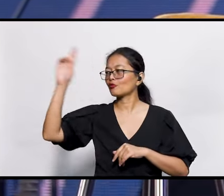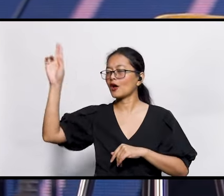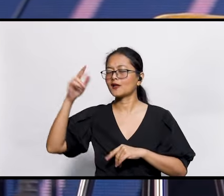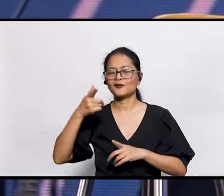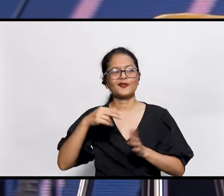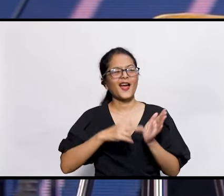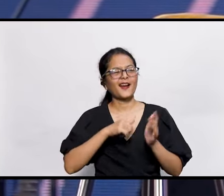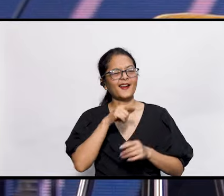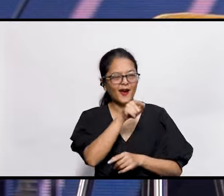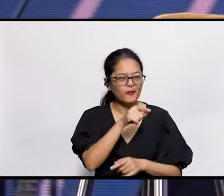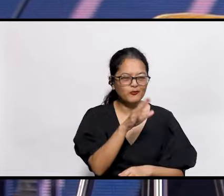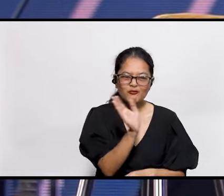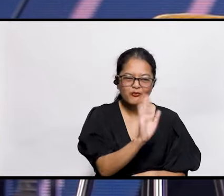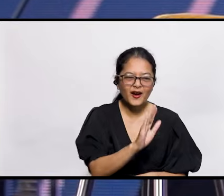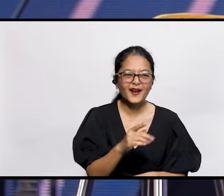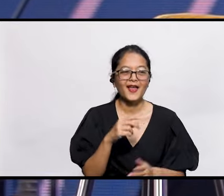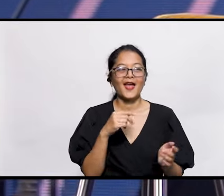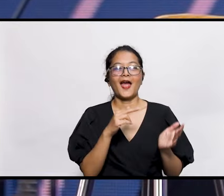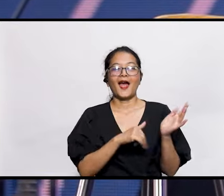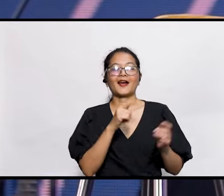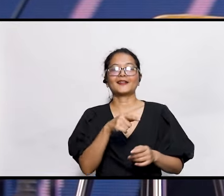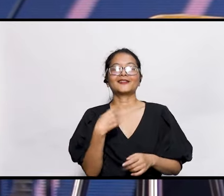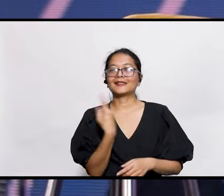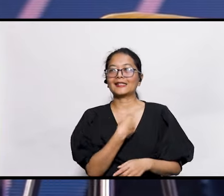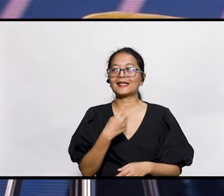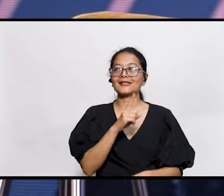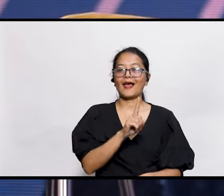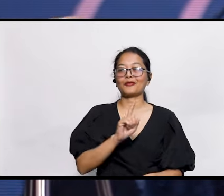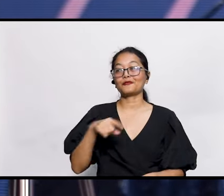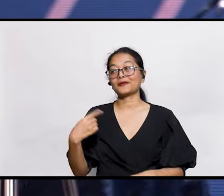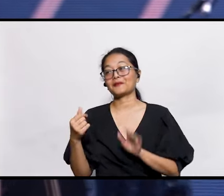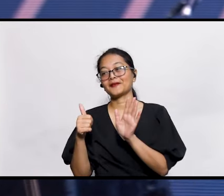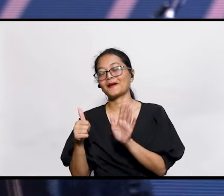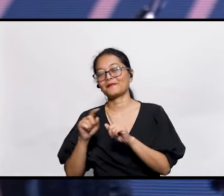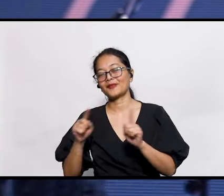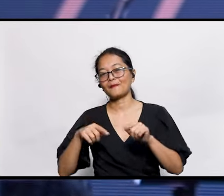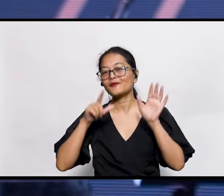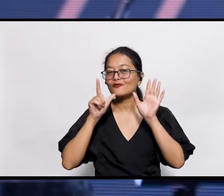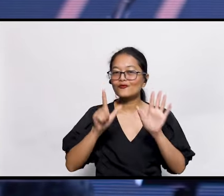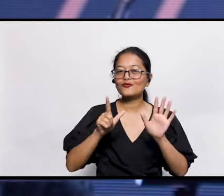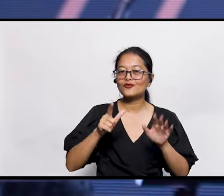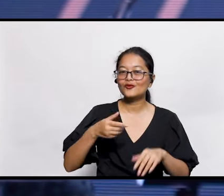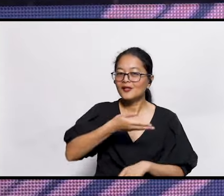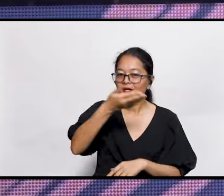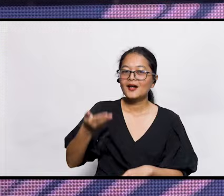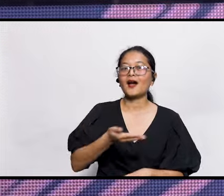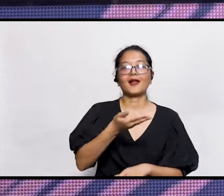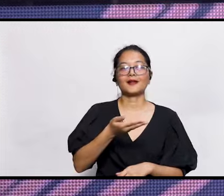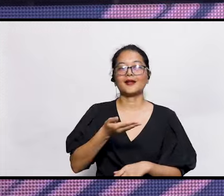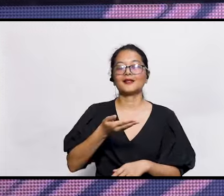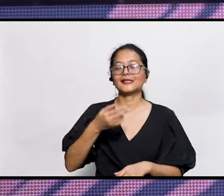number number kita 1 sampai 6 tapi tujuh you izinkan the